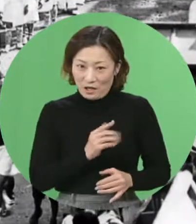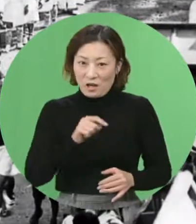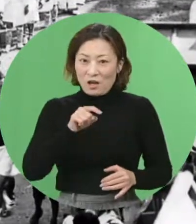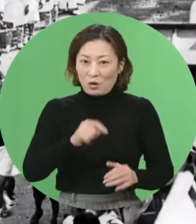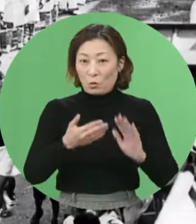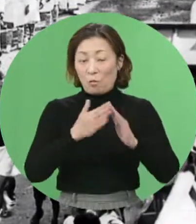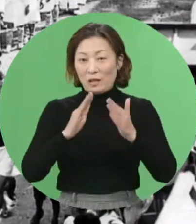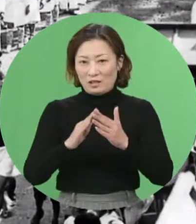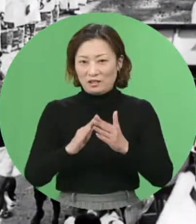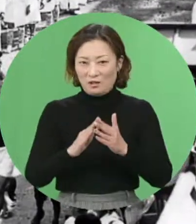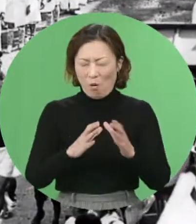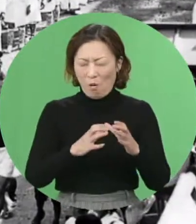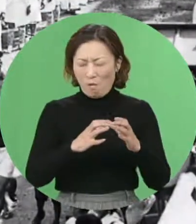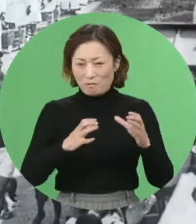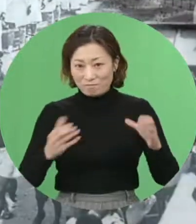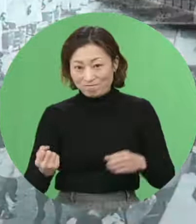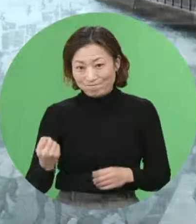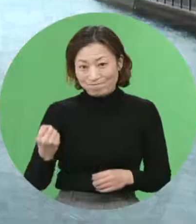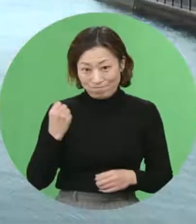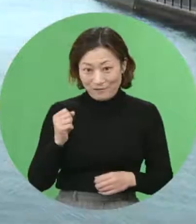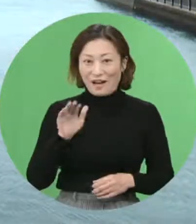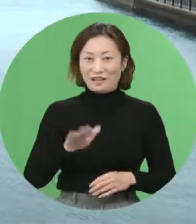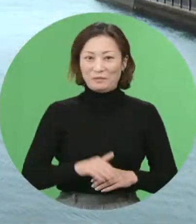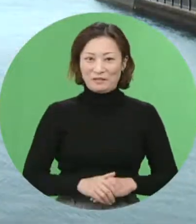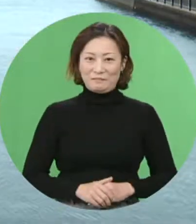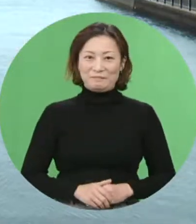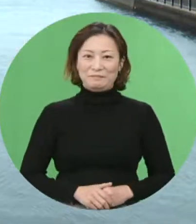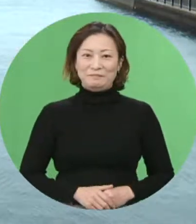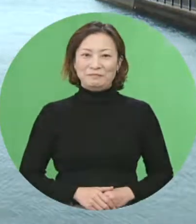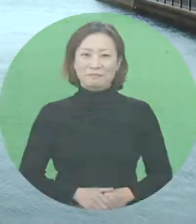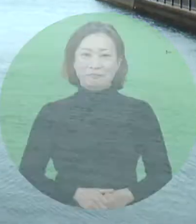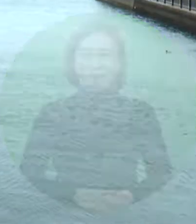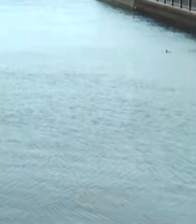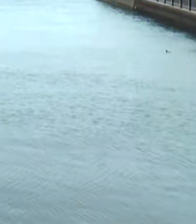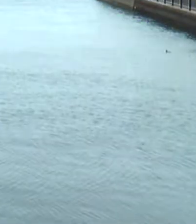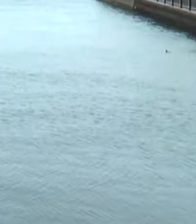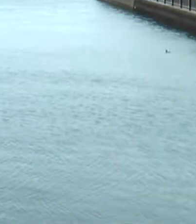町の大きな力になっています。